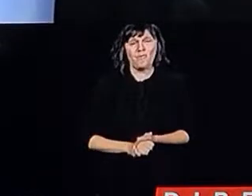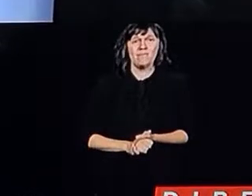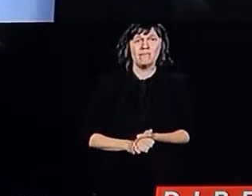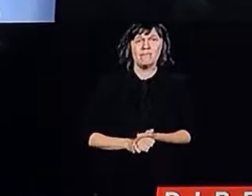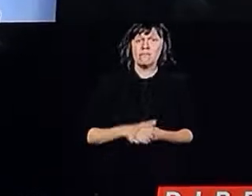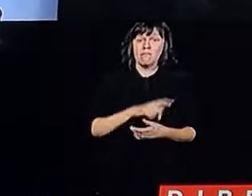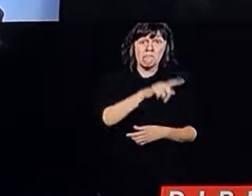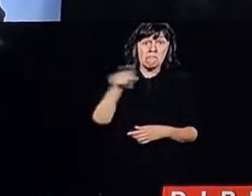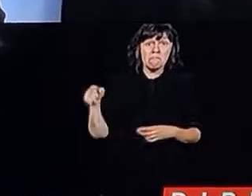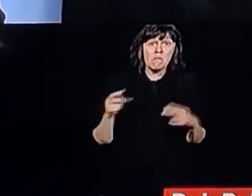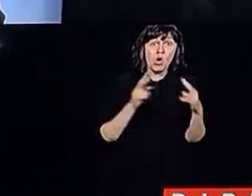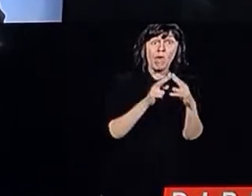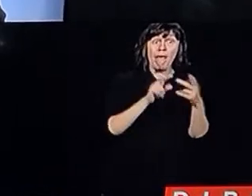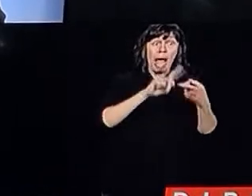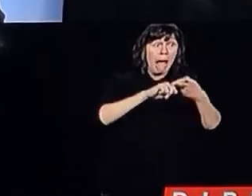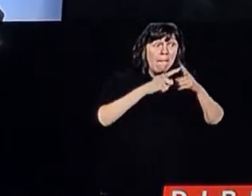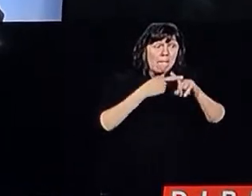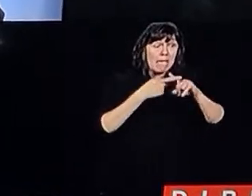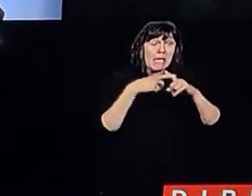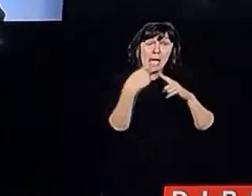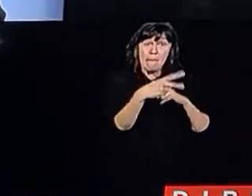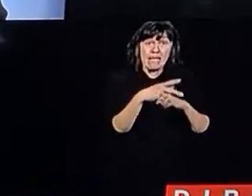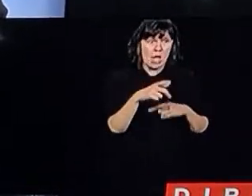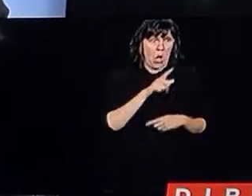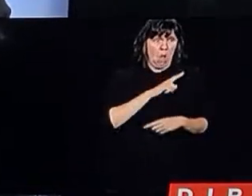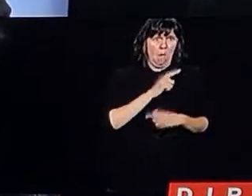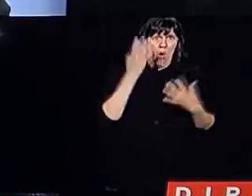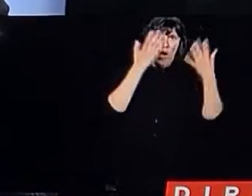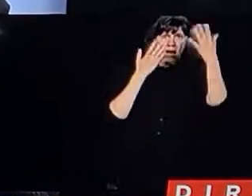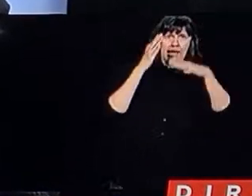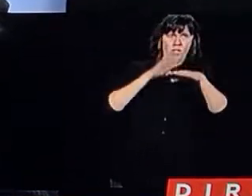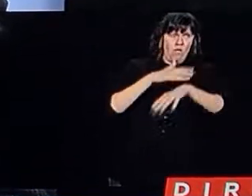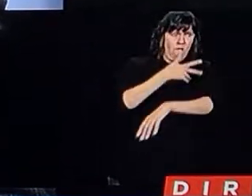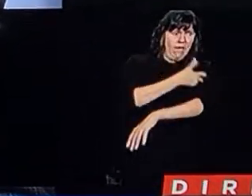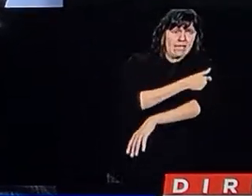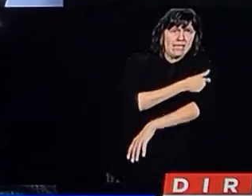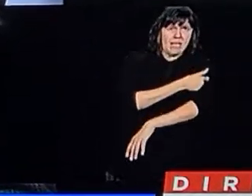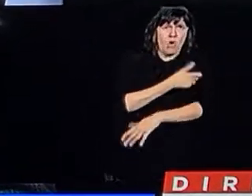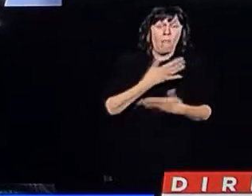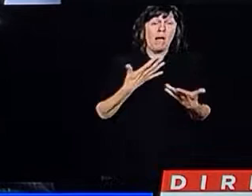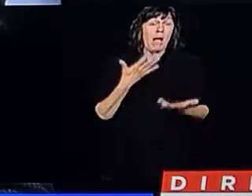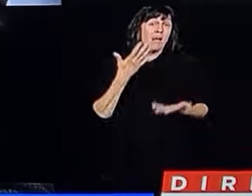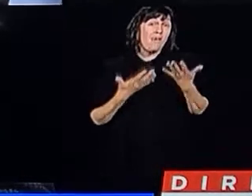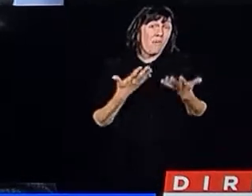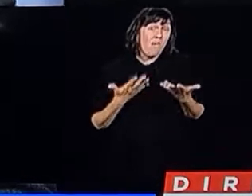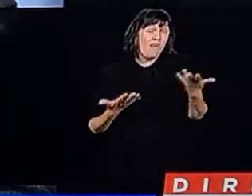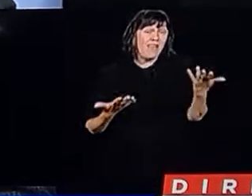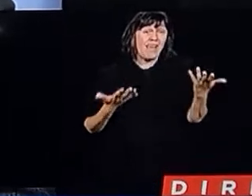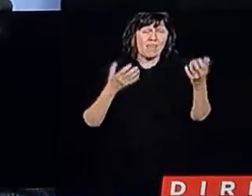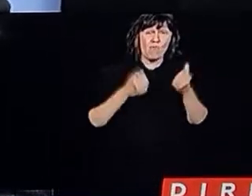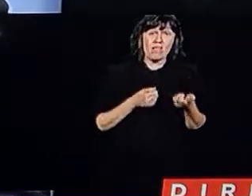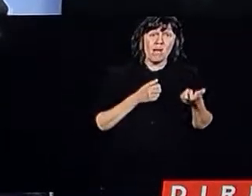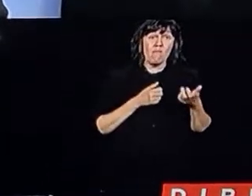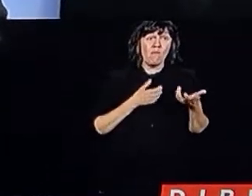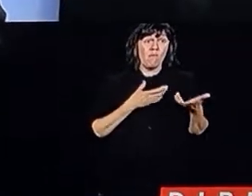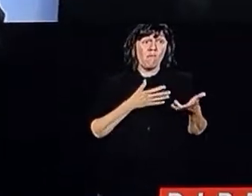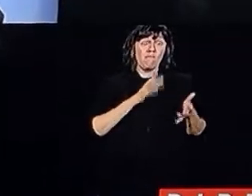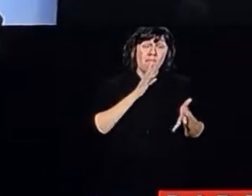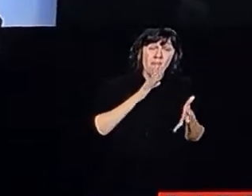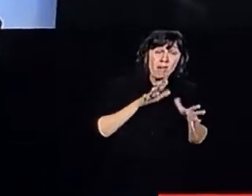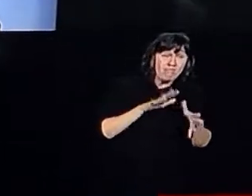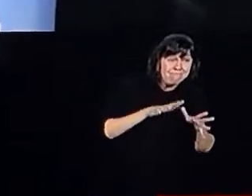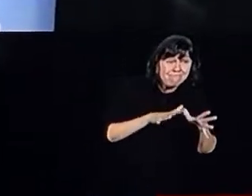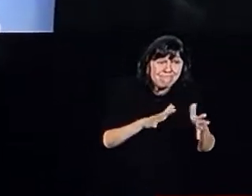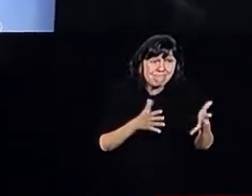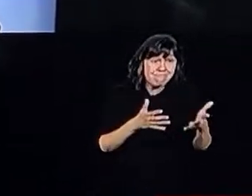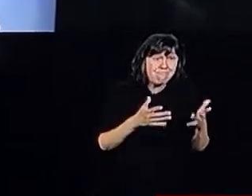souhaitent pas se faire vacciner, ben, je vous invite à essayer avec eux de rencontrer une infirmière, un